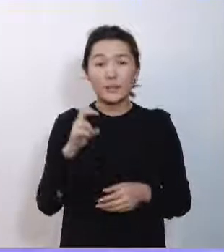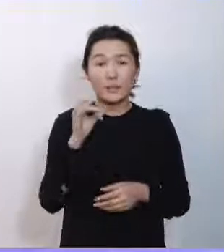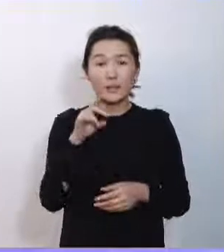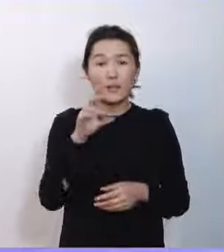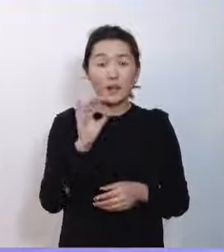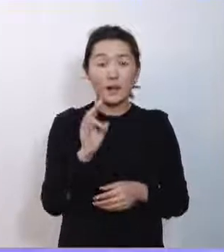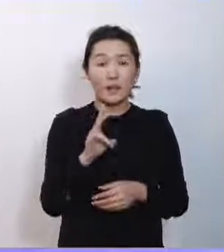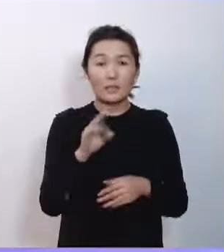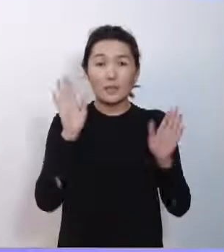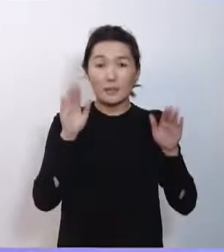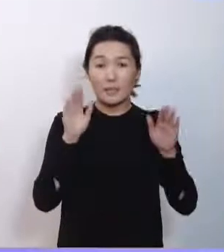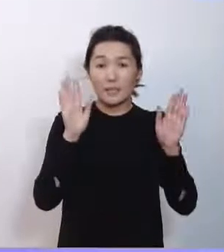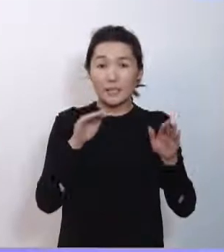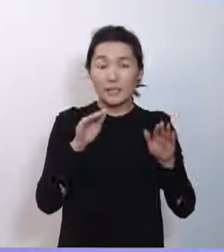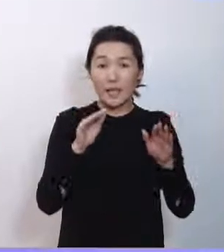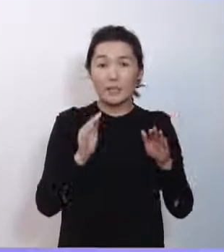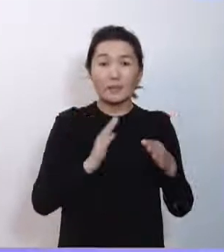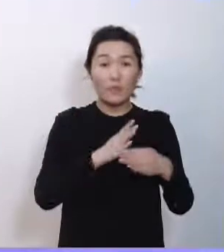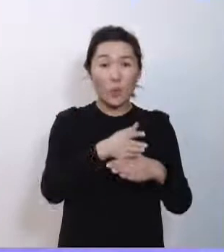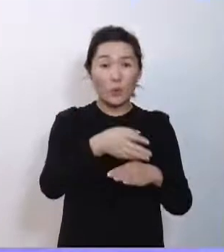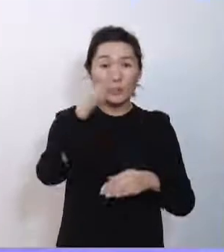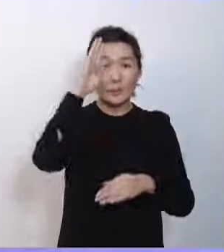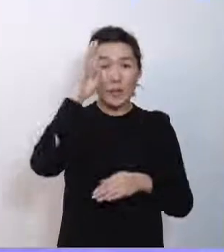Карлсон прилетает в гости к малышу.